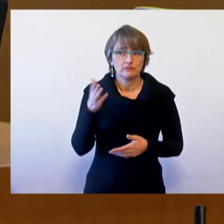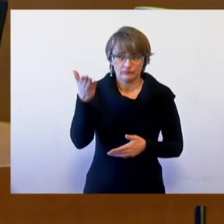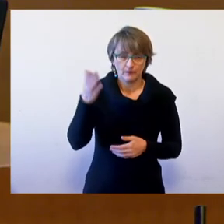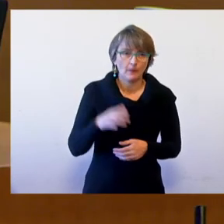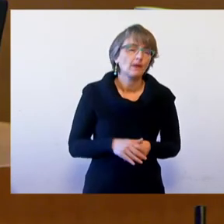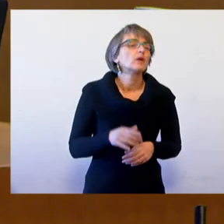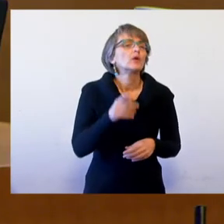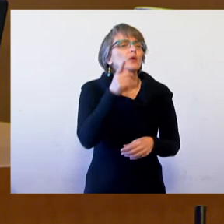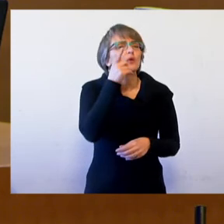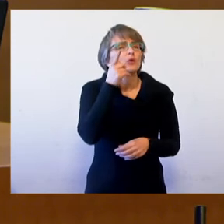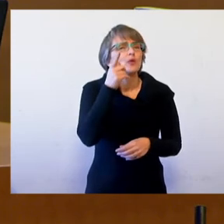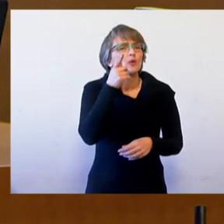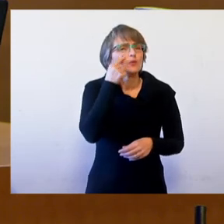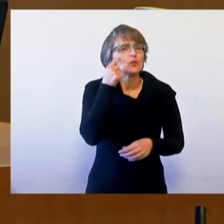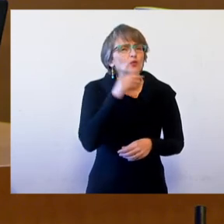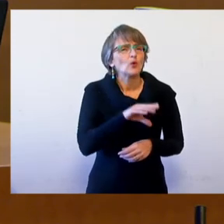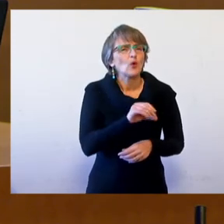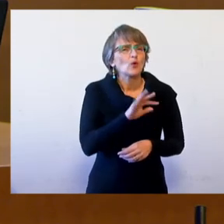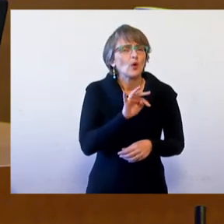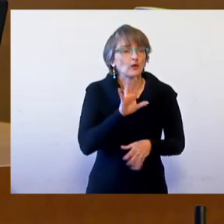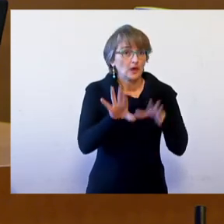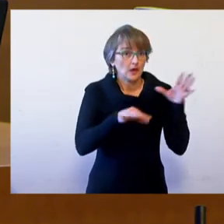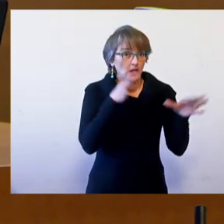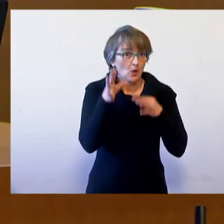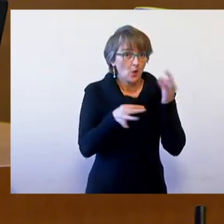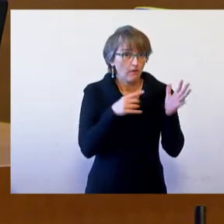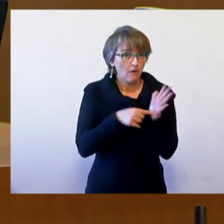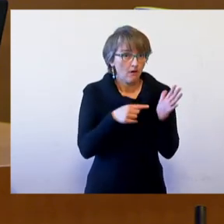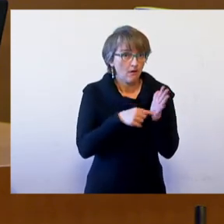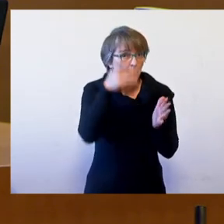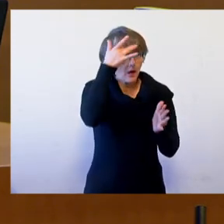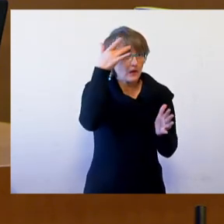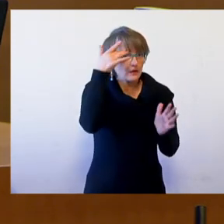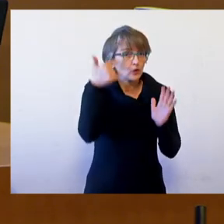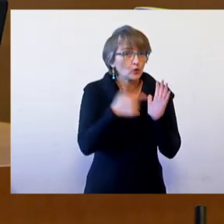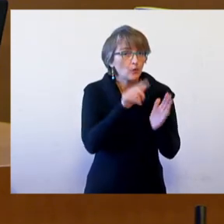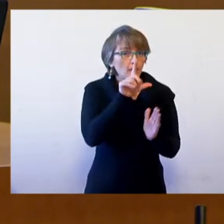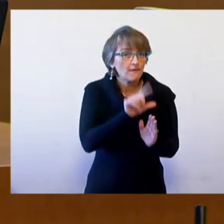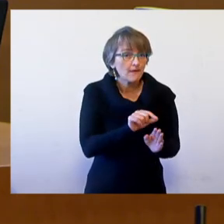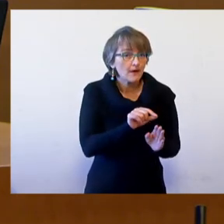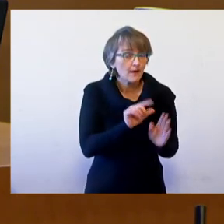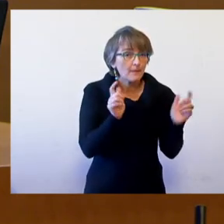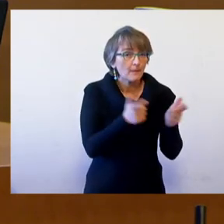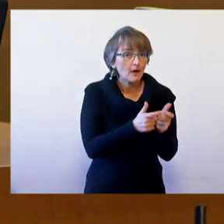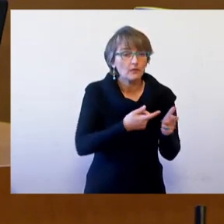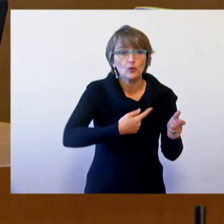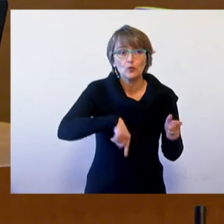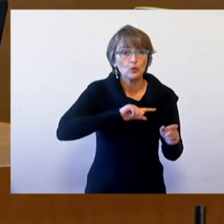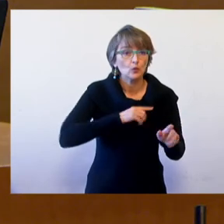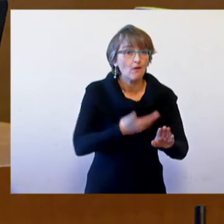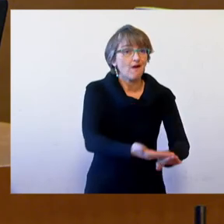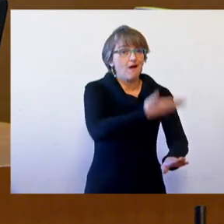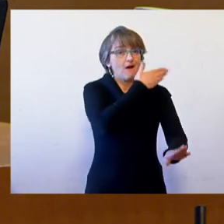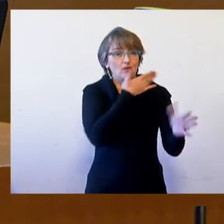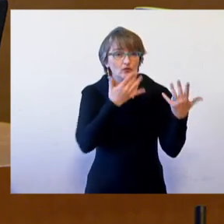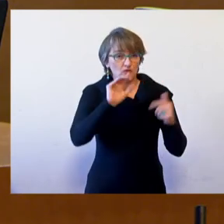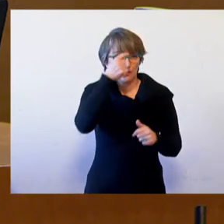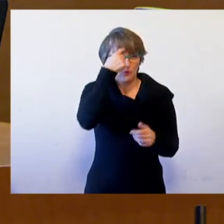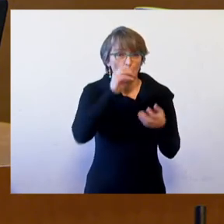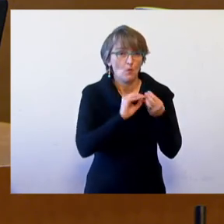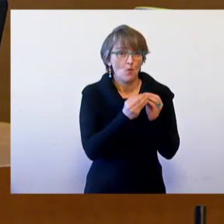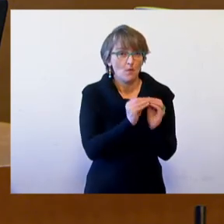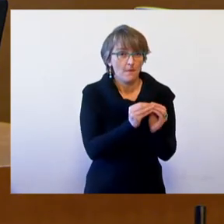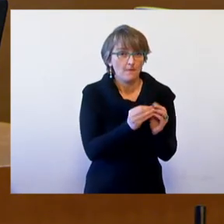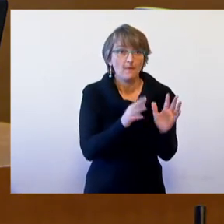indiquez, monsieur Cotte a découvert le problème à l'été 2020. Nous étions conscients de ce problème, simplement pour vous dire que le